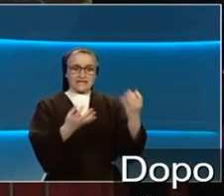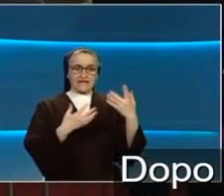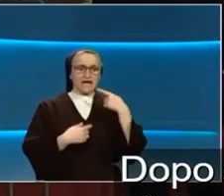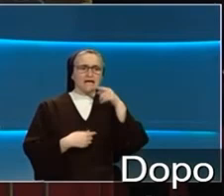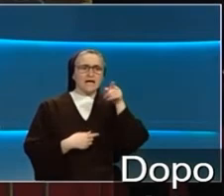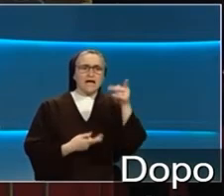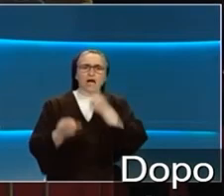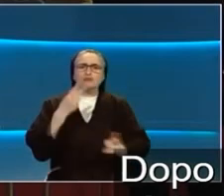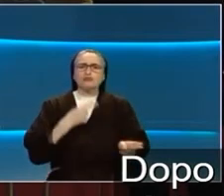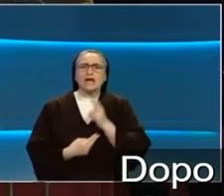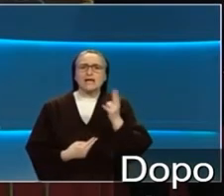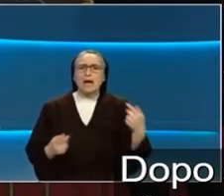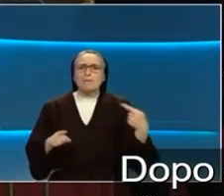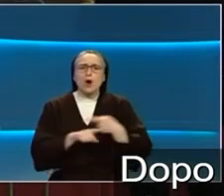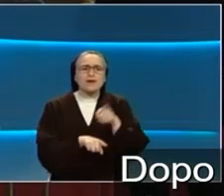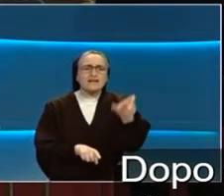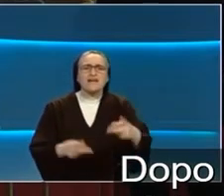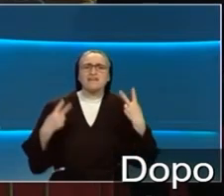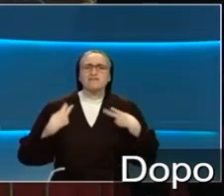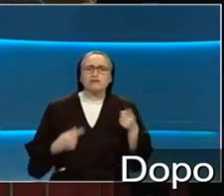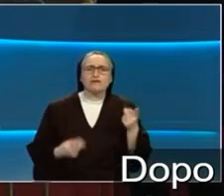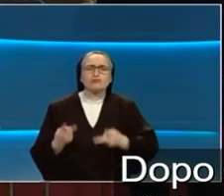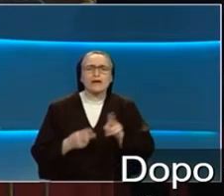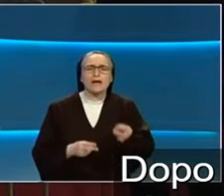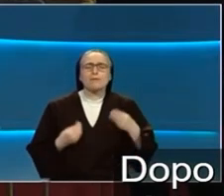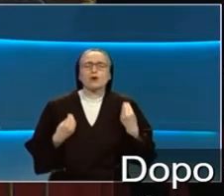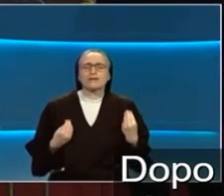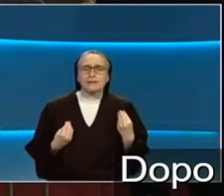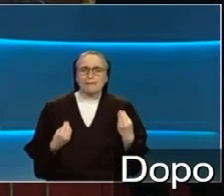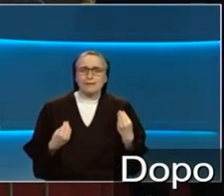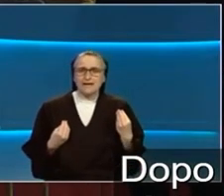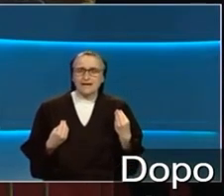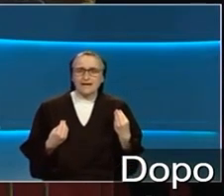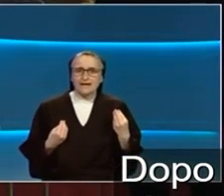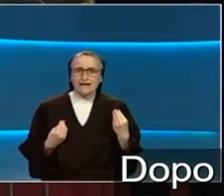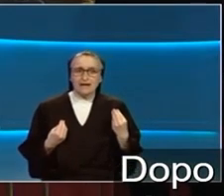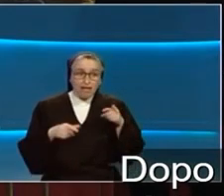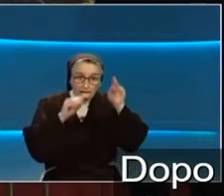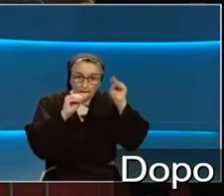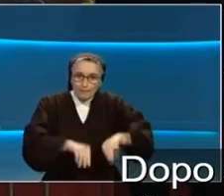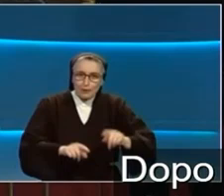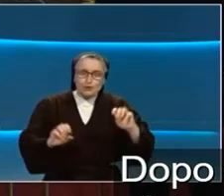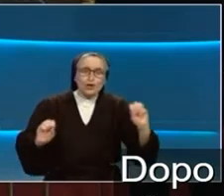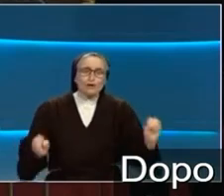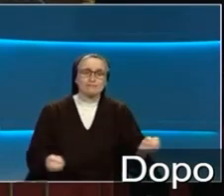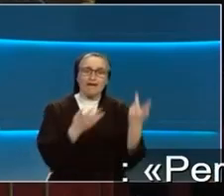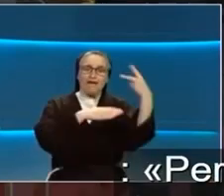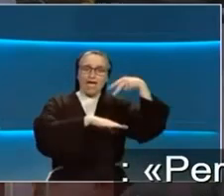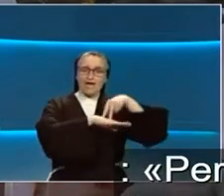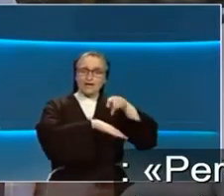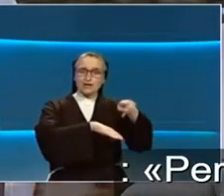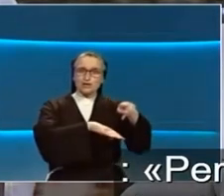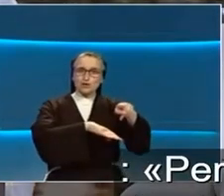죽은 이들 가운데서 찾고 있느냐? 그분께서는 여기 계시지 않다. 부활하셨다고 하였습니다.